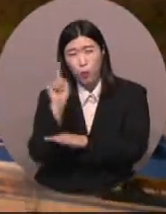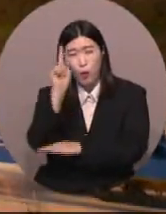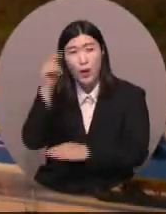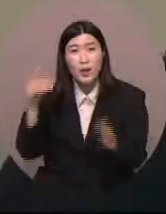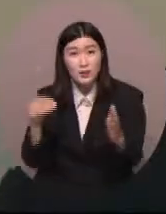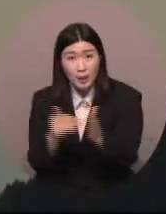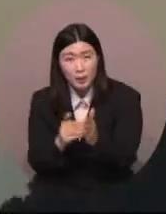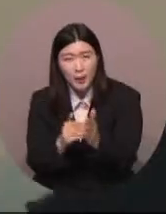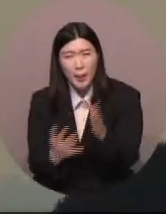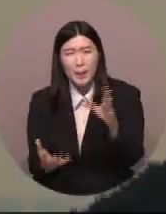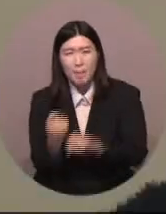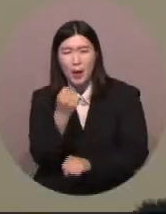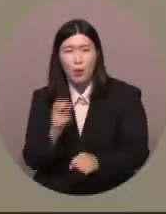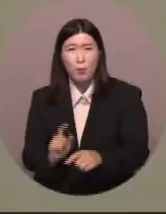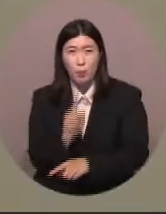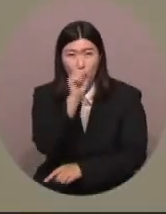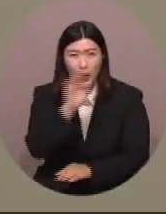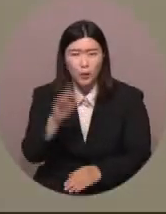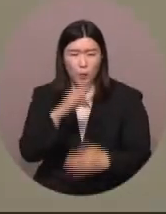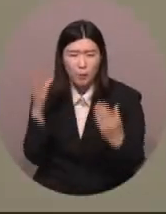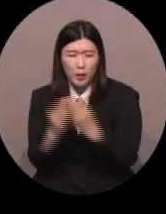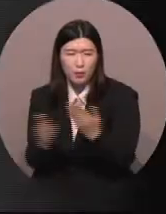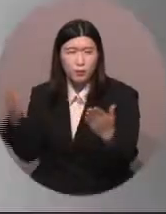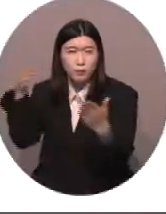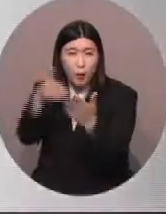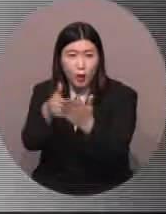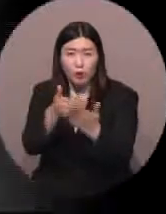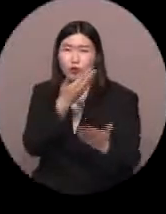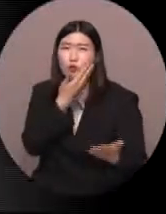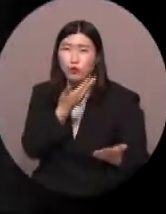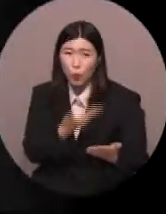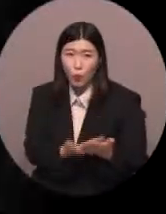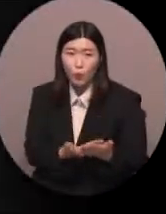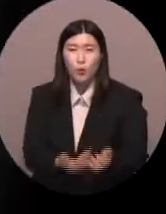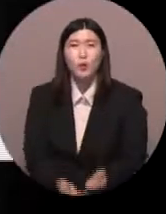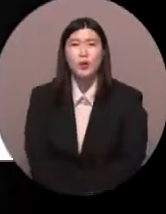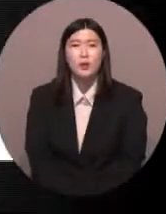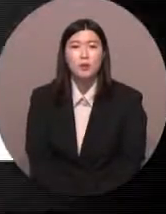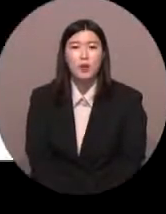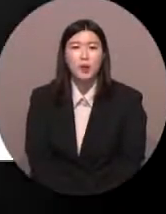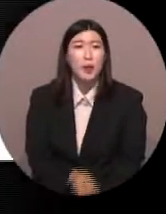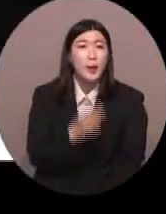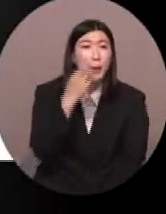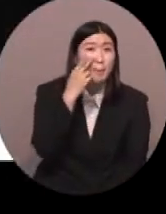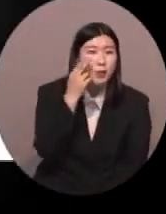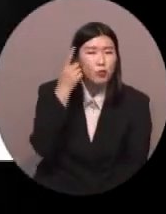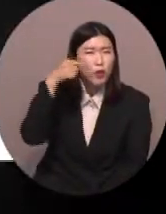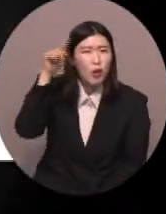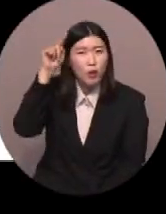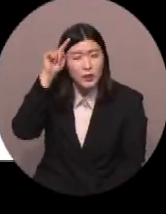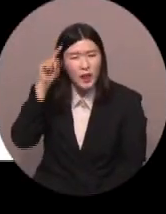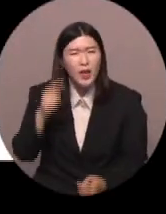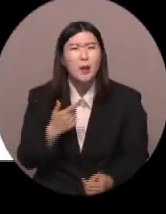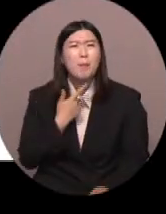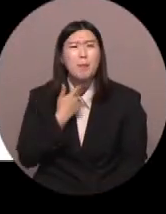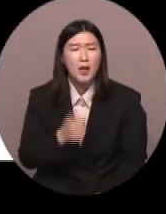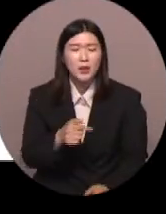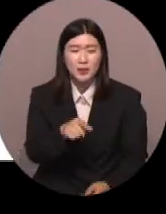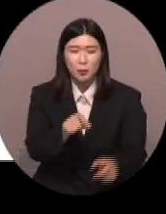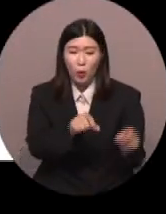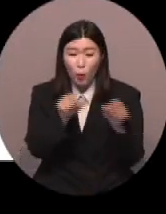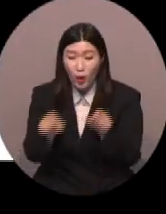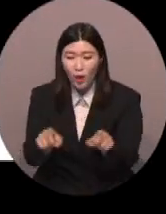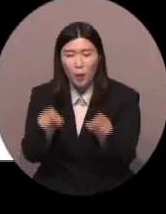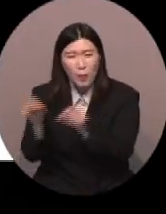성급한 시도보다 완벽한 성공이 중요합니다. 또 발사체 선진국인 미국이나 러시아 등에서 이미 신뢰성을